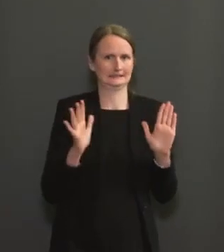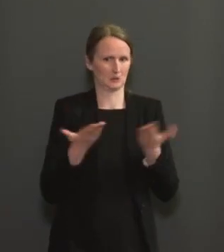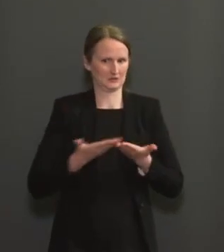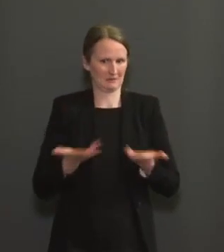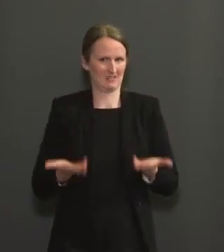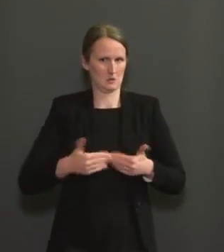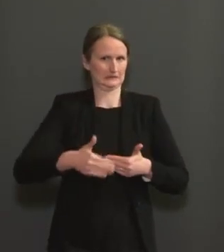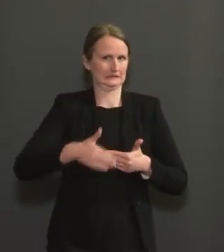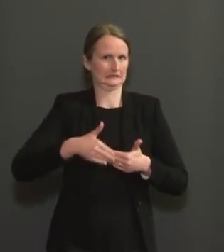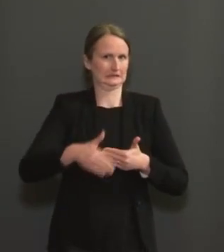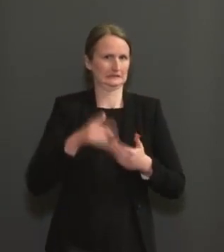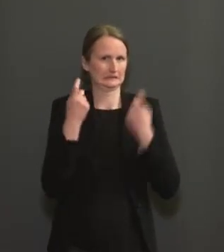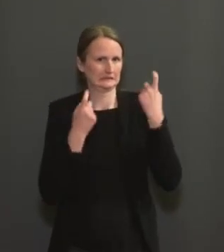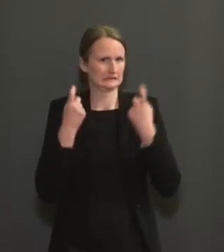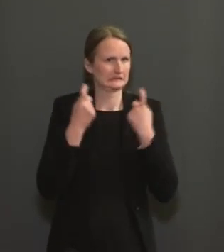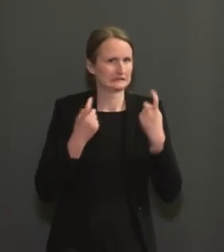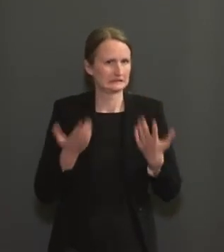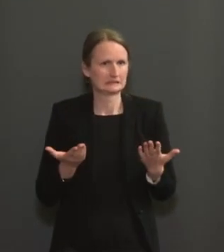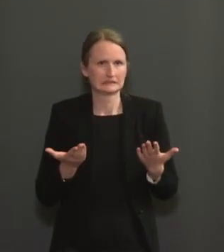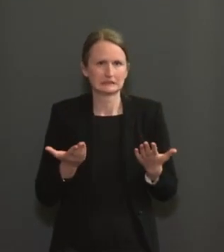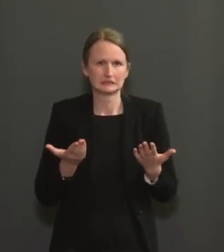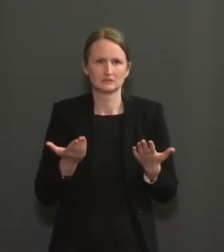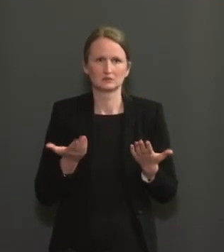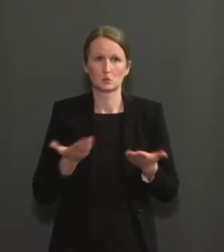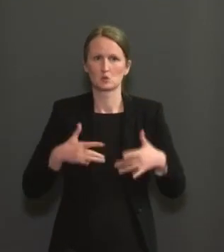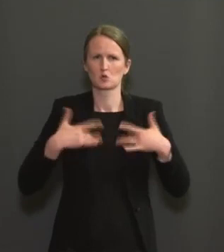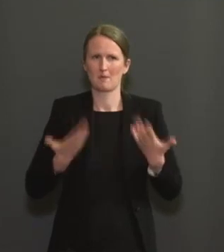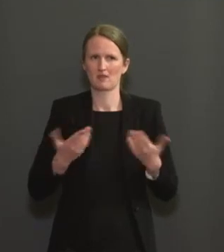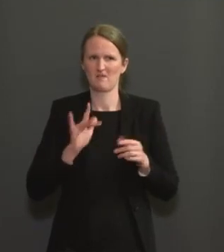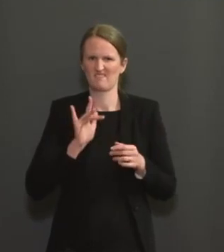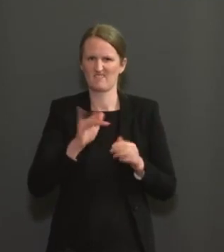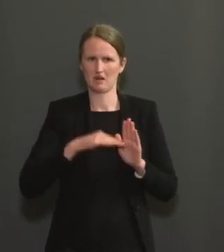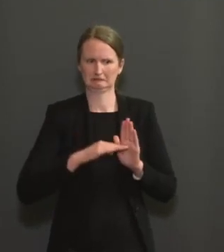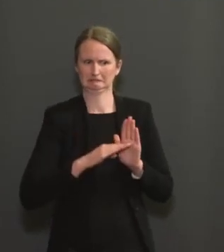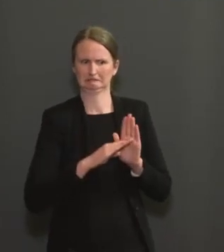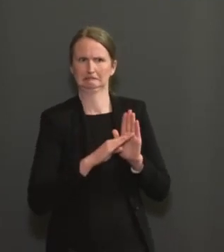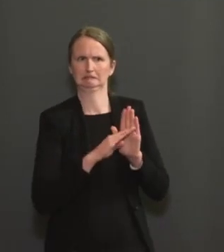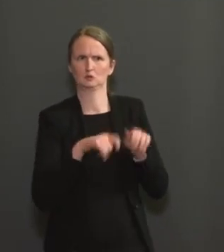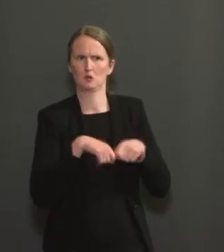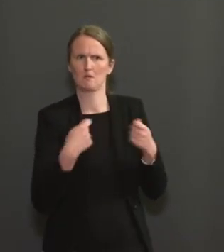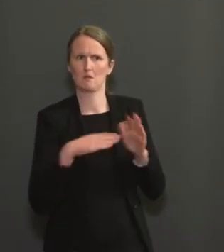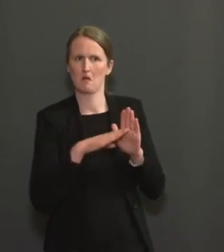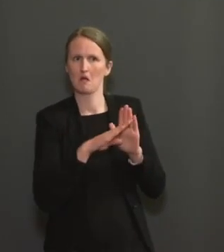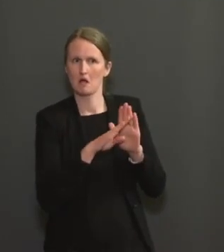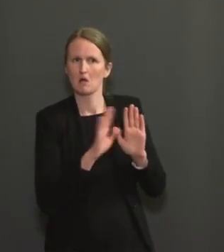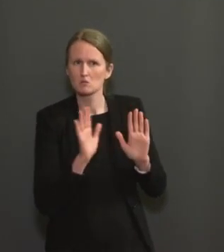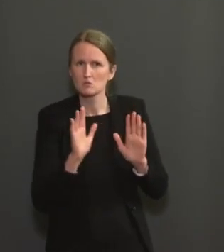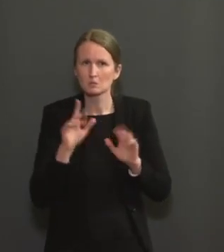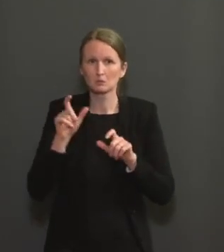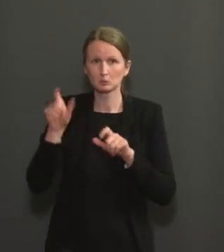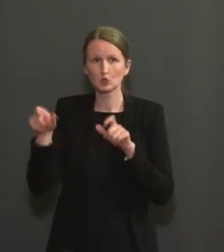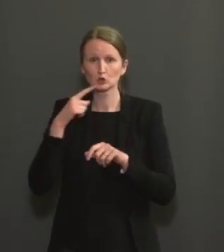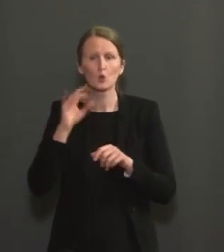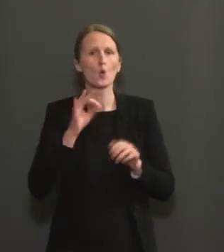à glisser est déjà présente actuellement, mais nous pensons tous qu'il y a encore moyen de se rattraper, de ne pas continuer sur une pente de